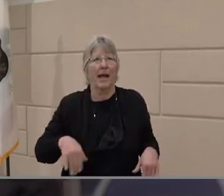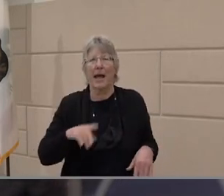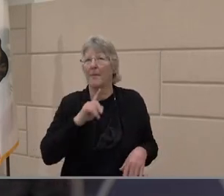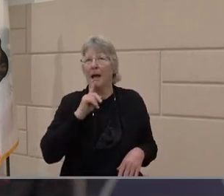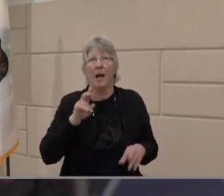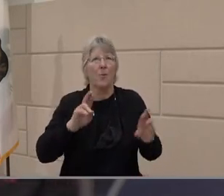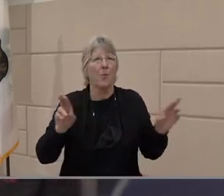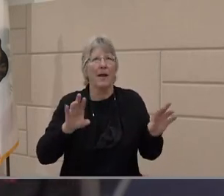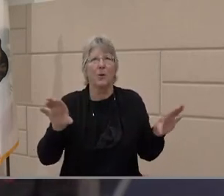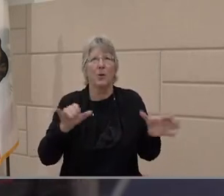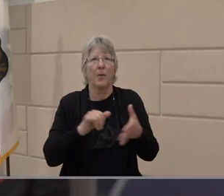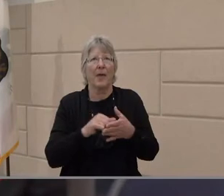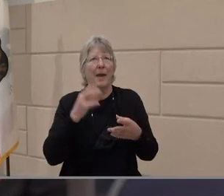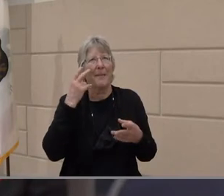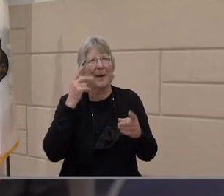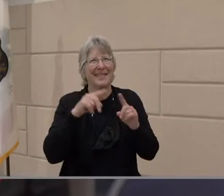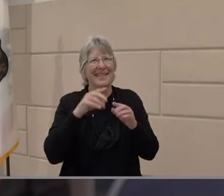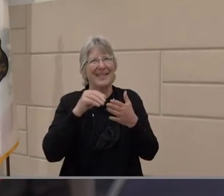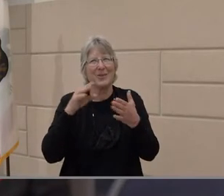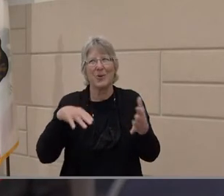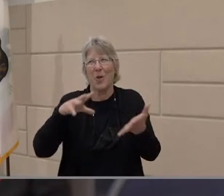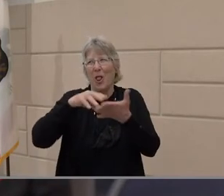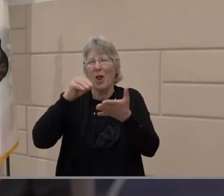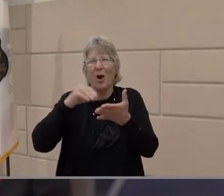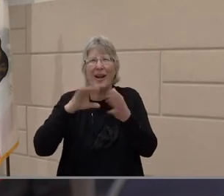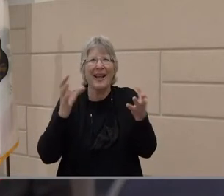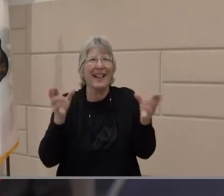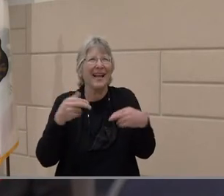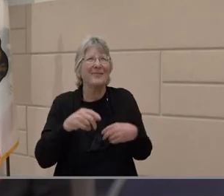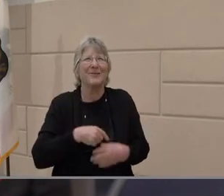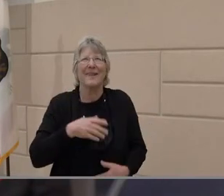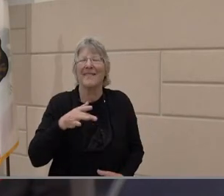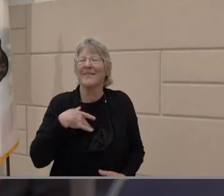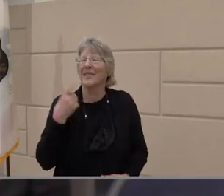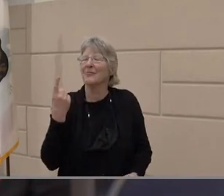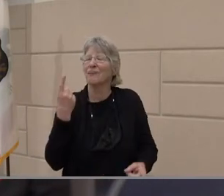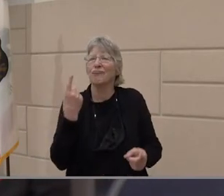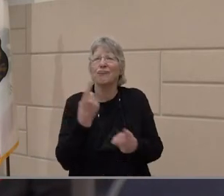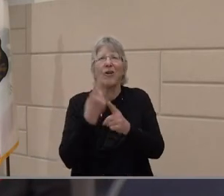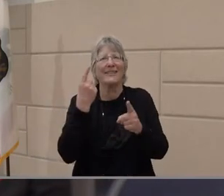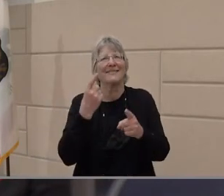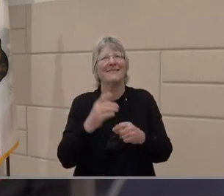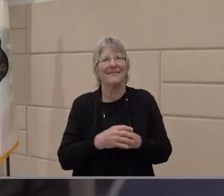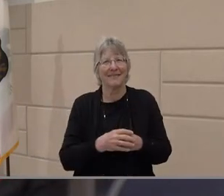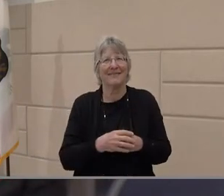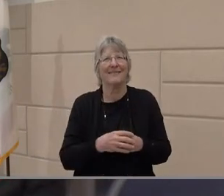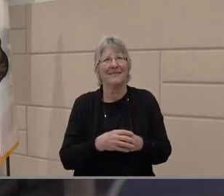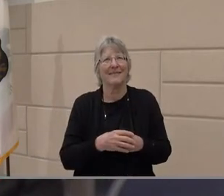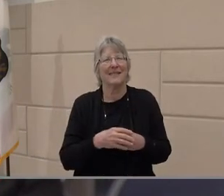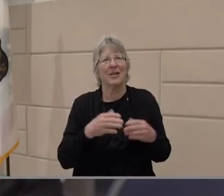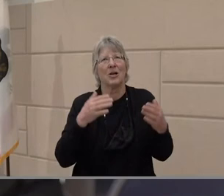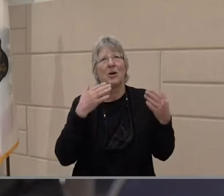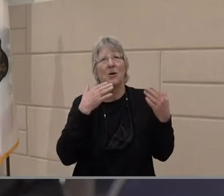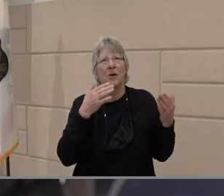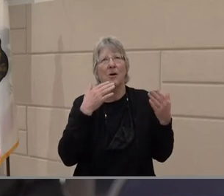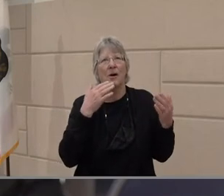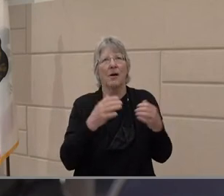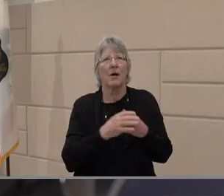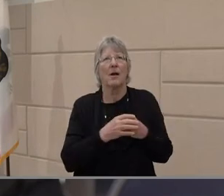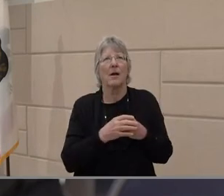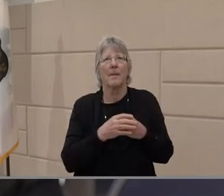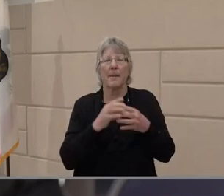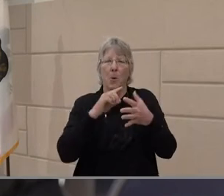ទួលអាហារនៅក្នុងហាងក៏ប៉ុន្តែយ៉ាងណាមិញនៅពេលដែលឃើញសិស្សត្រឡប់ចូលរៀនវិញគឺជាកិច្ចការមួយ